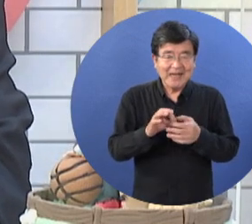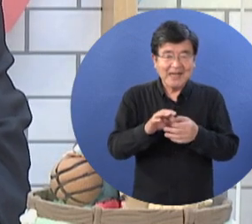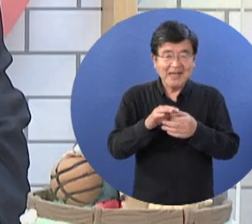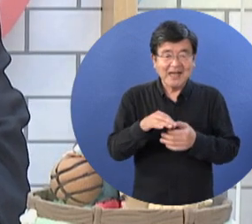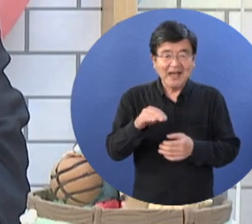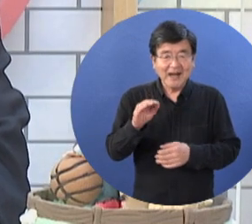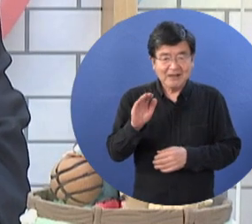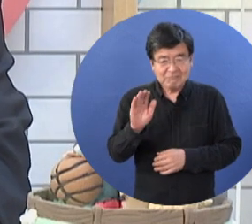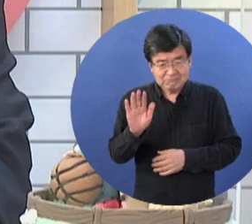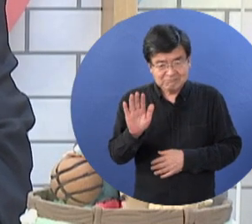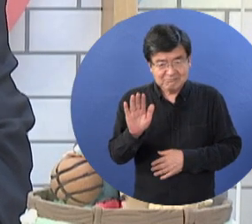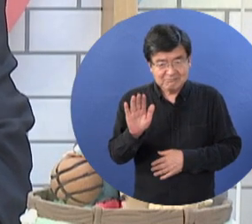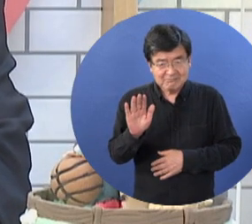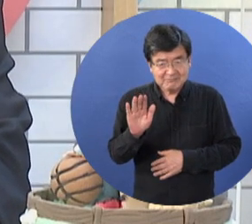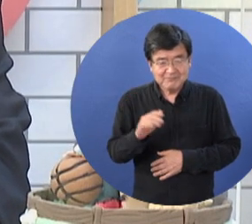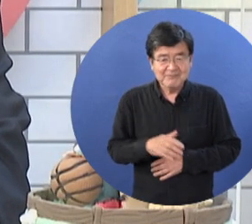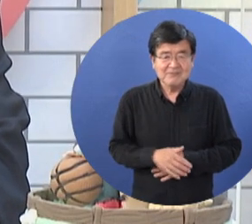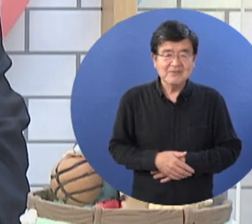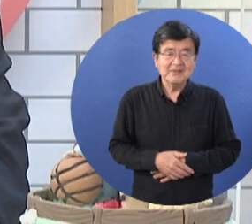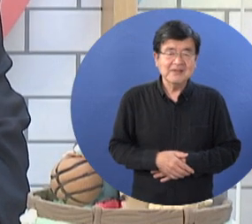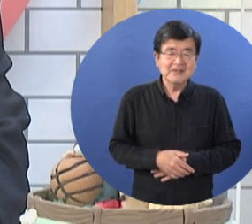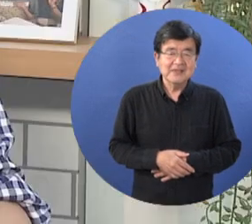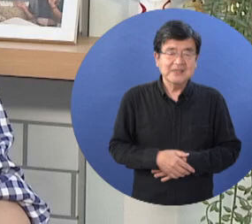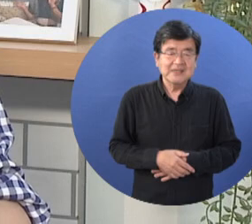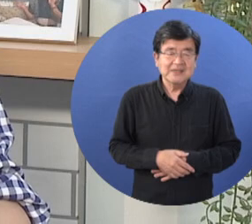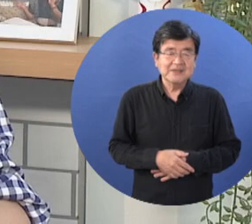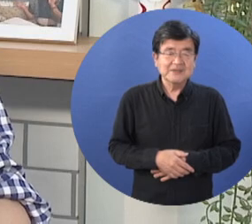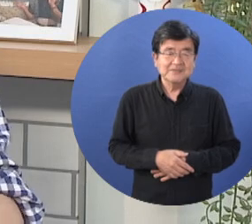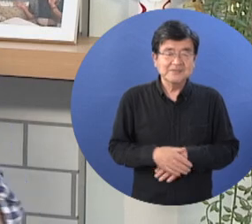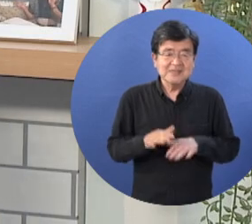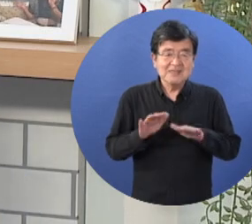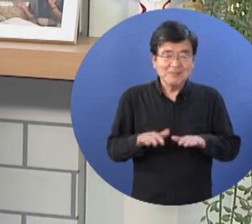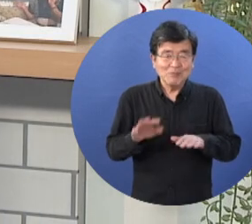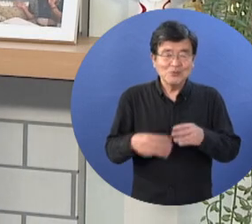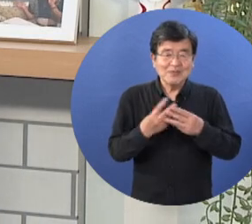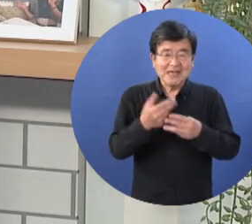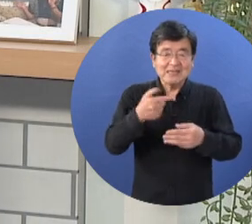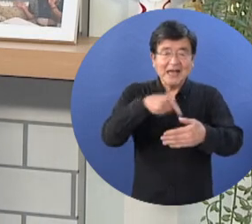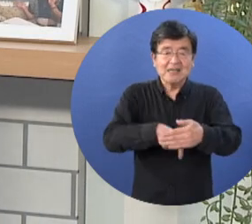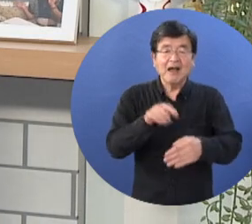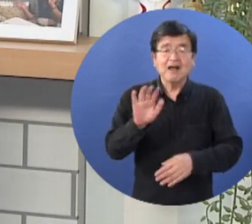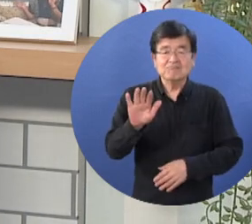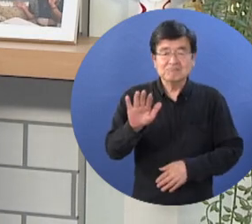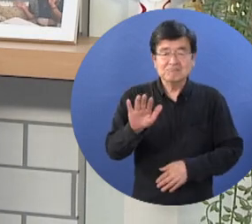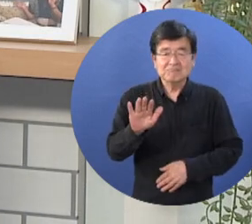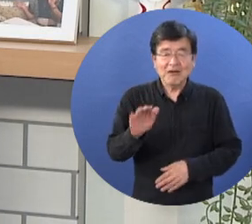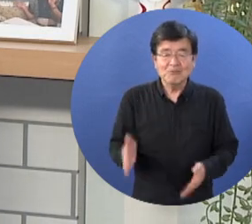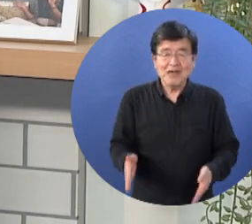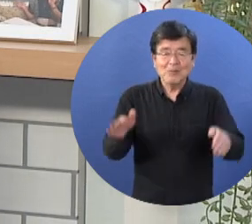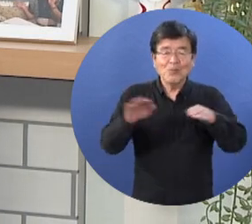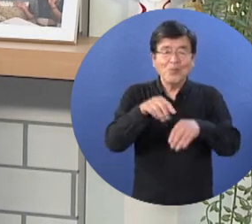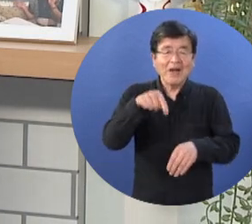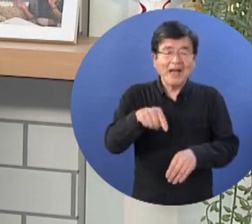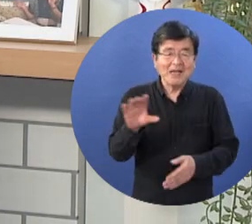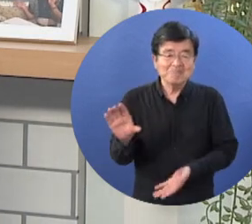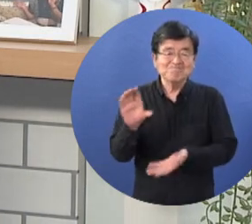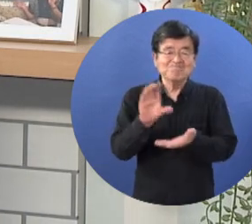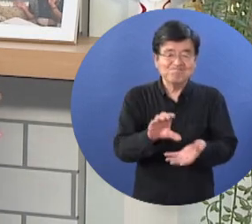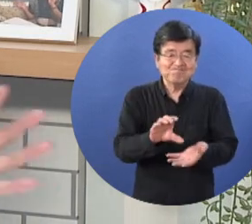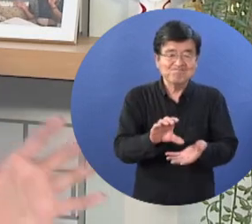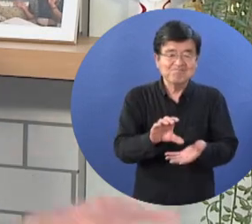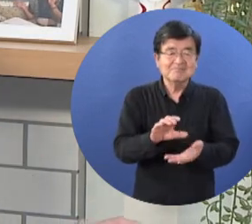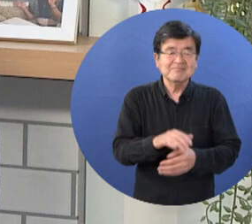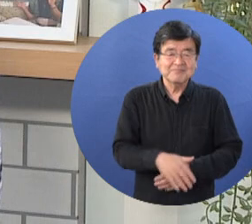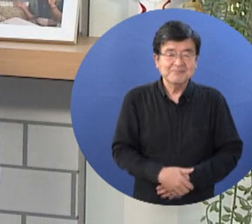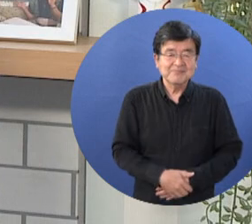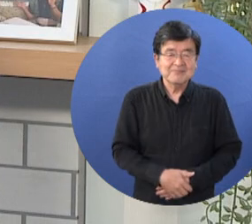鉄道の町吹田に関連がある、 はい、そして今も実は吹田市内にありまして、ある建物の中で